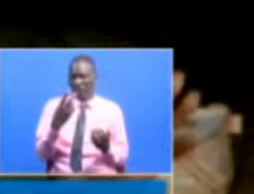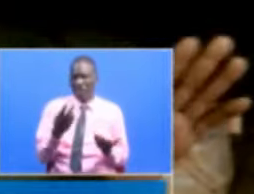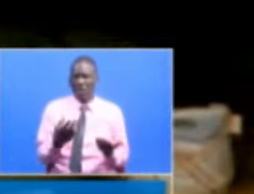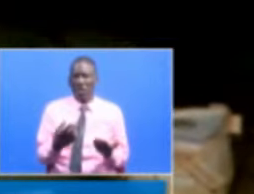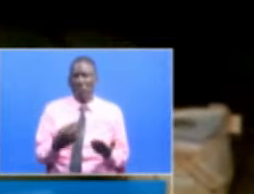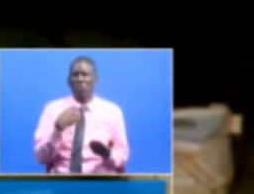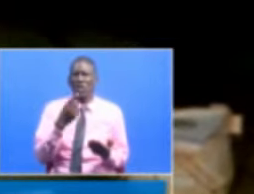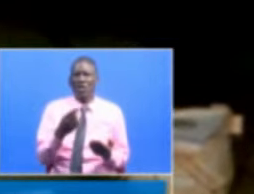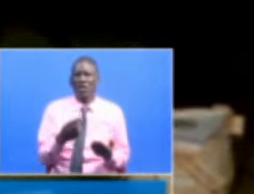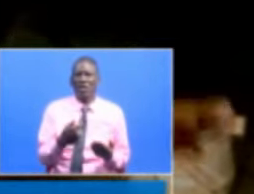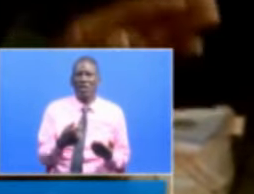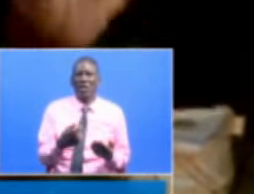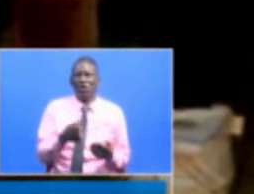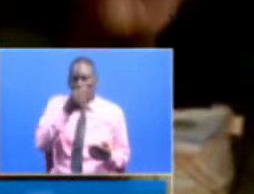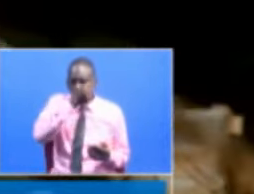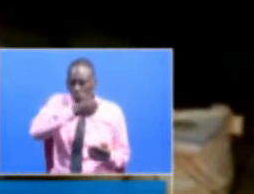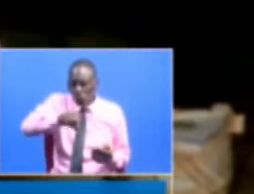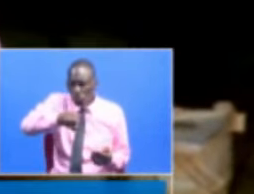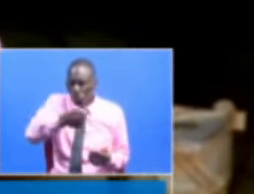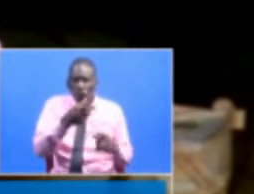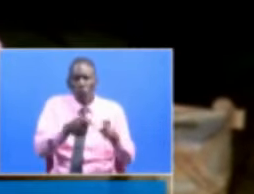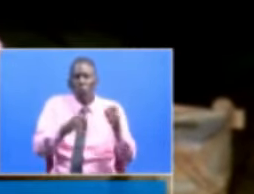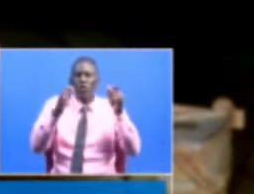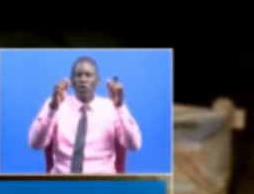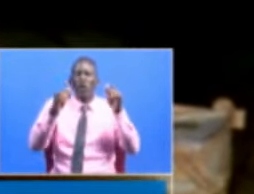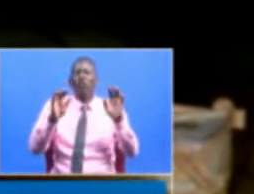mandoku inatoka kwa msitu inakuja